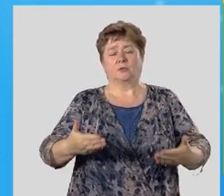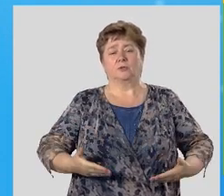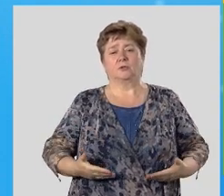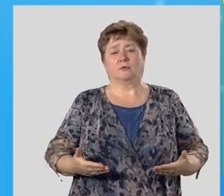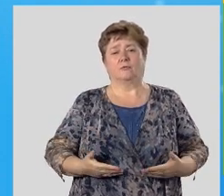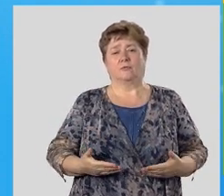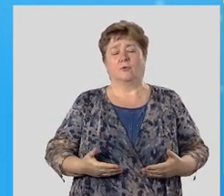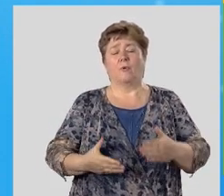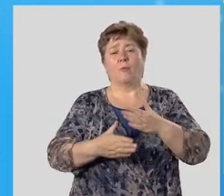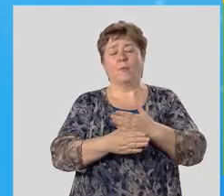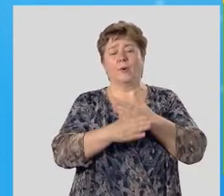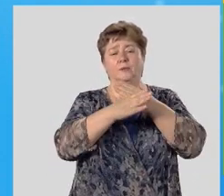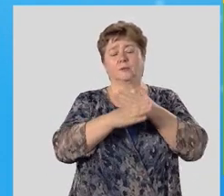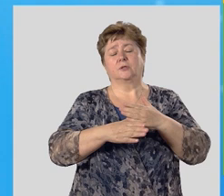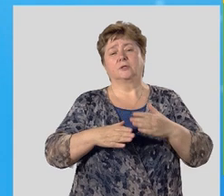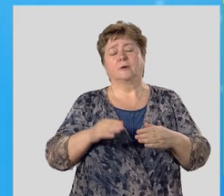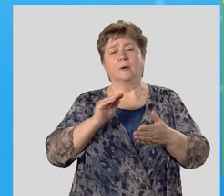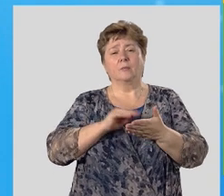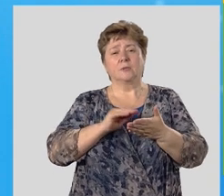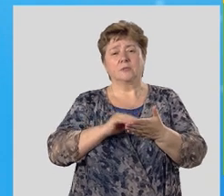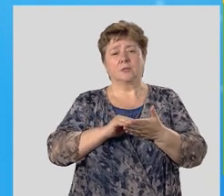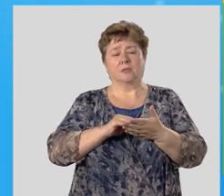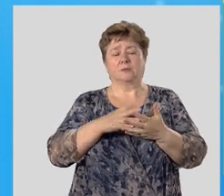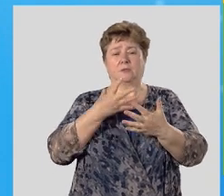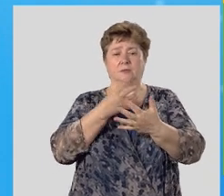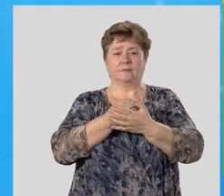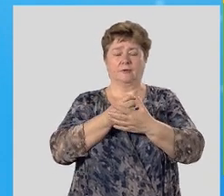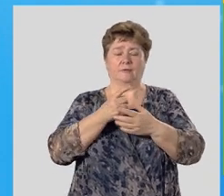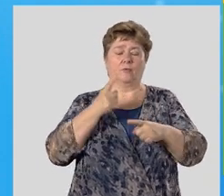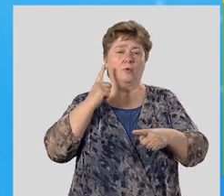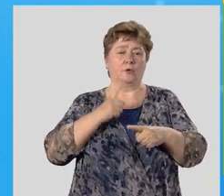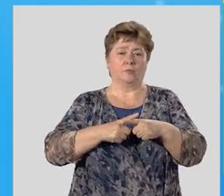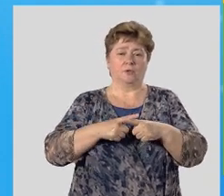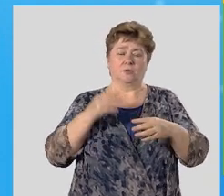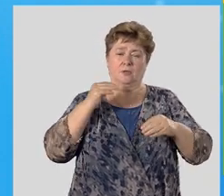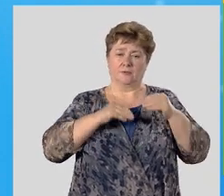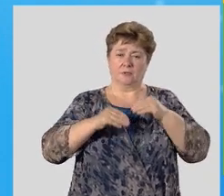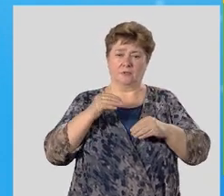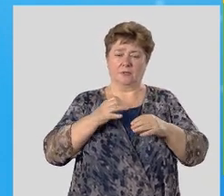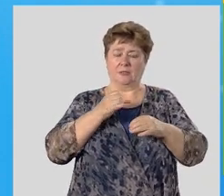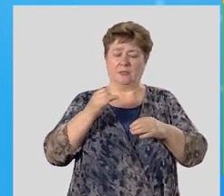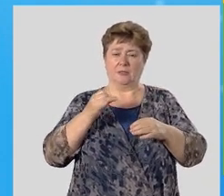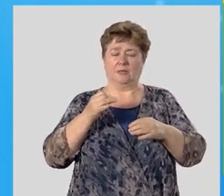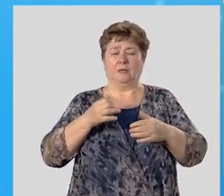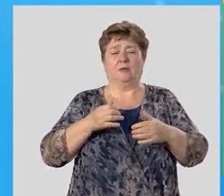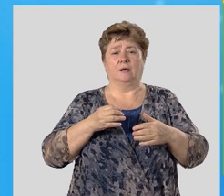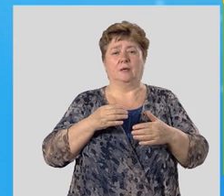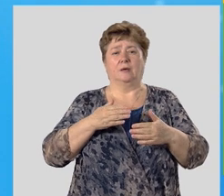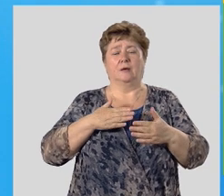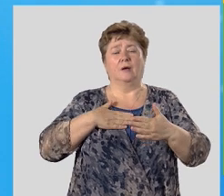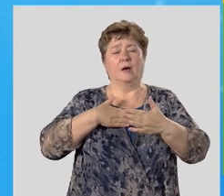живого поддерживать постоянство своего химического состава и